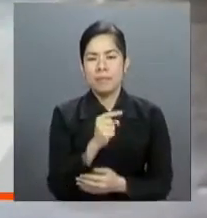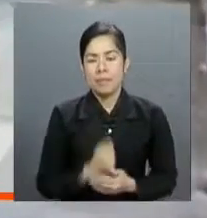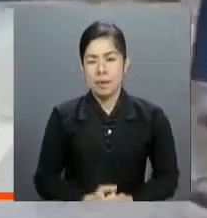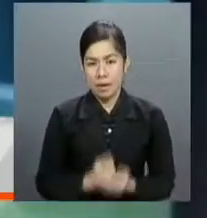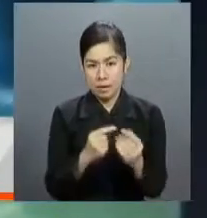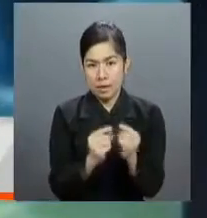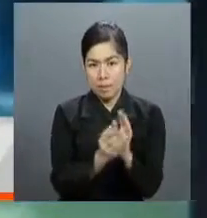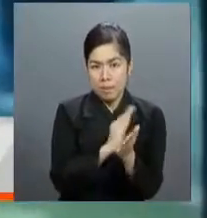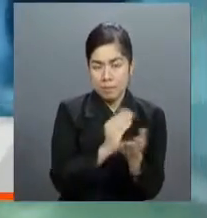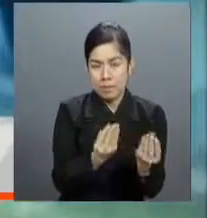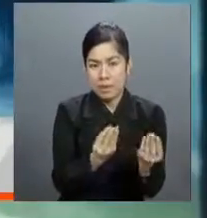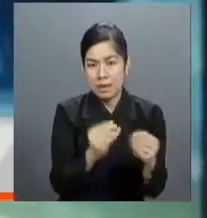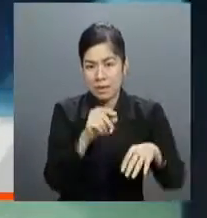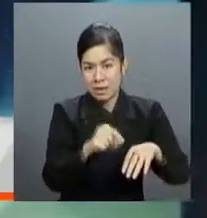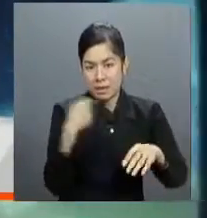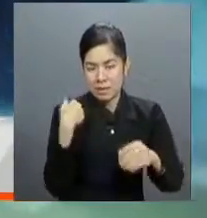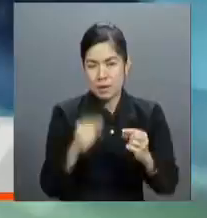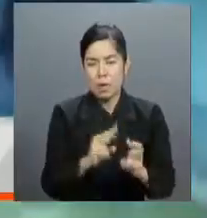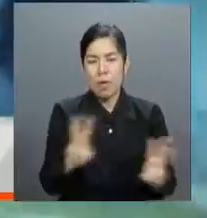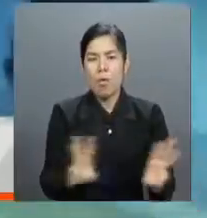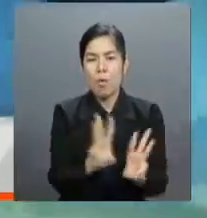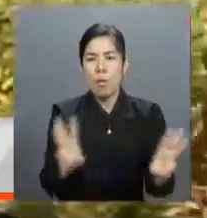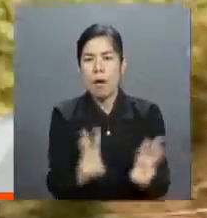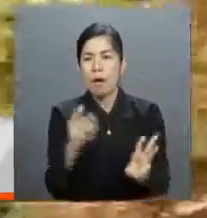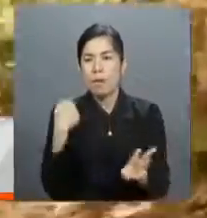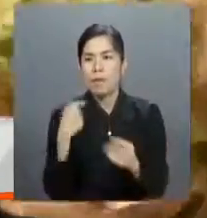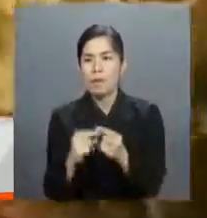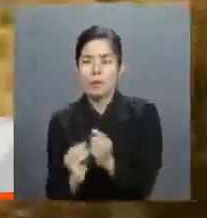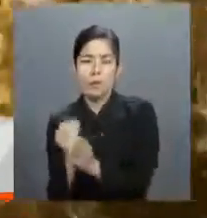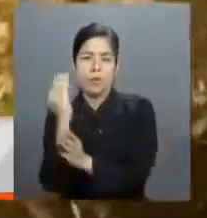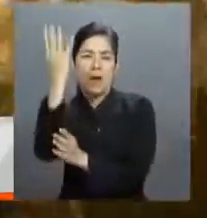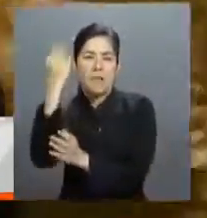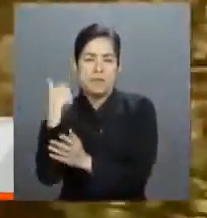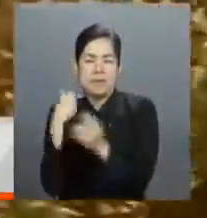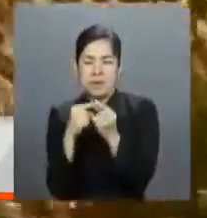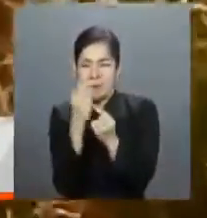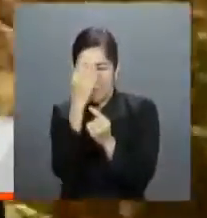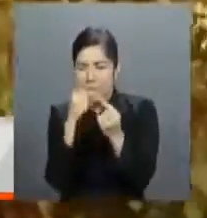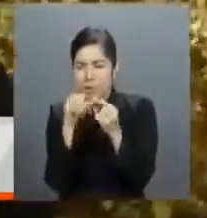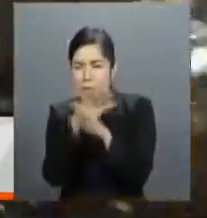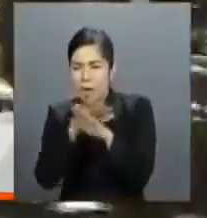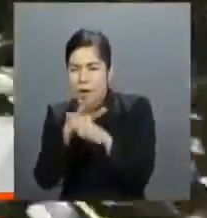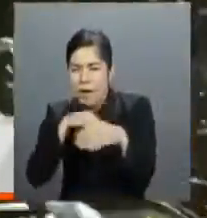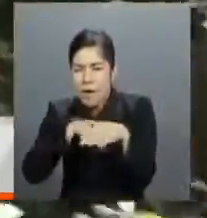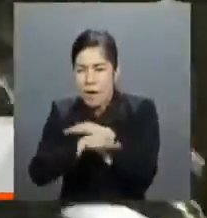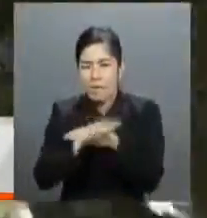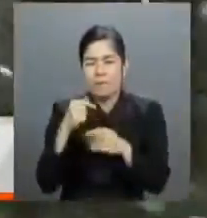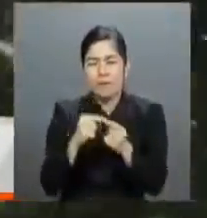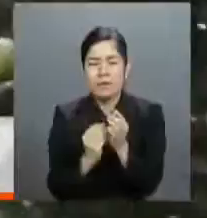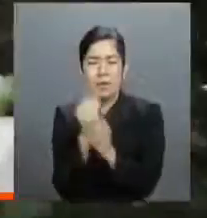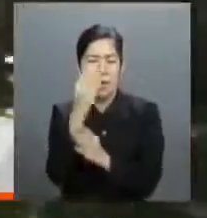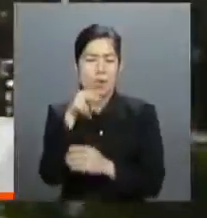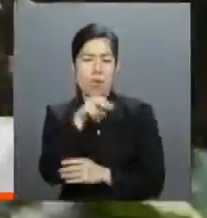ปรับสภาพพื้นที่ให้เตียนล่วงและคลุมด้วยร่มเงาของต้นไม้ใหญ่เพื่อพรางตาของเจ้าหน้าที่ขณะขึ้นบินตรวจสอบทางอากา